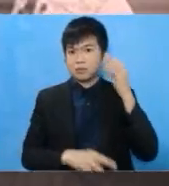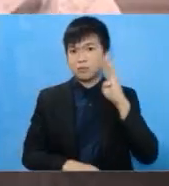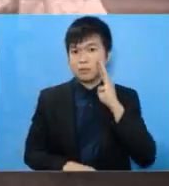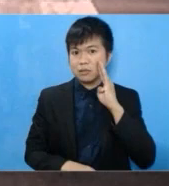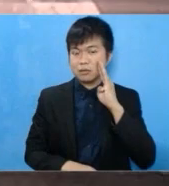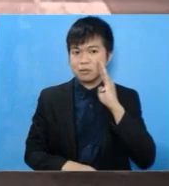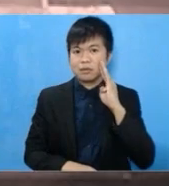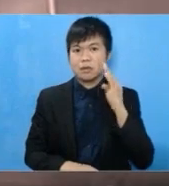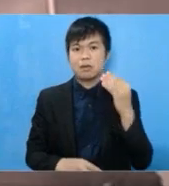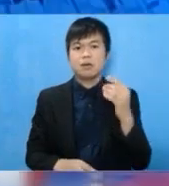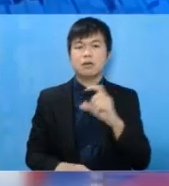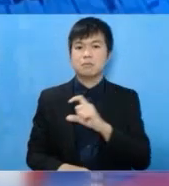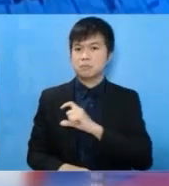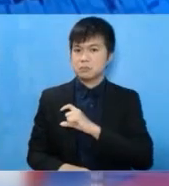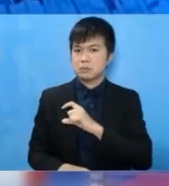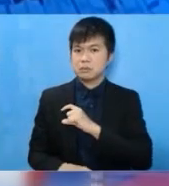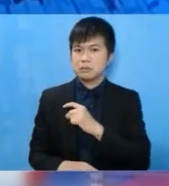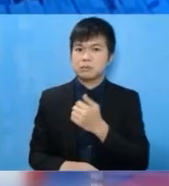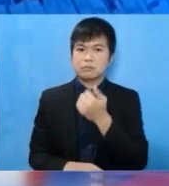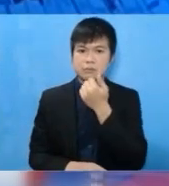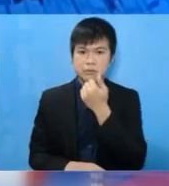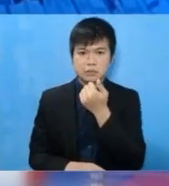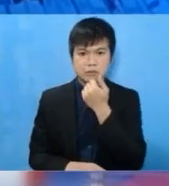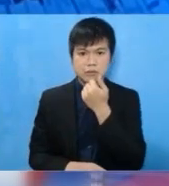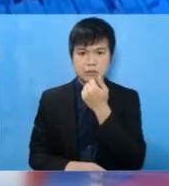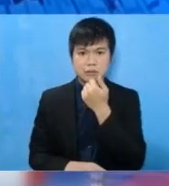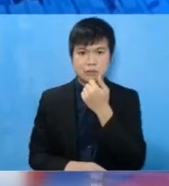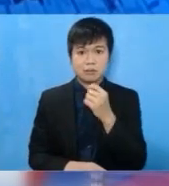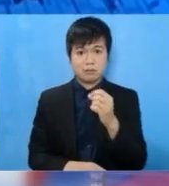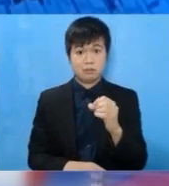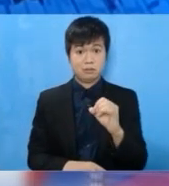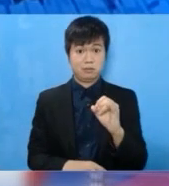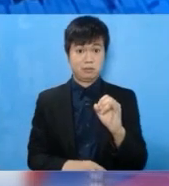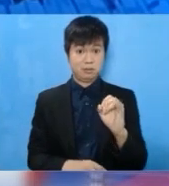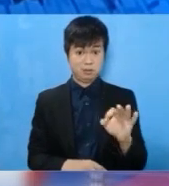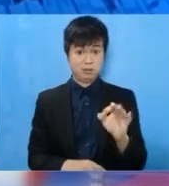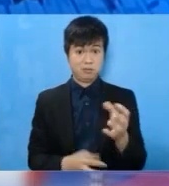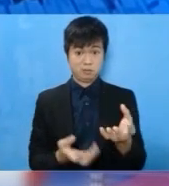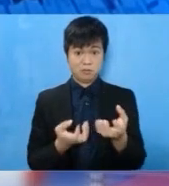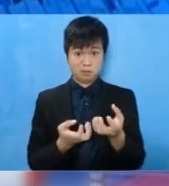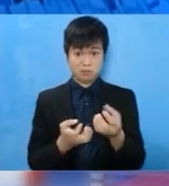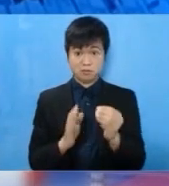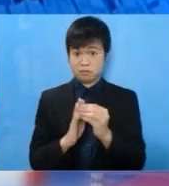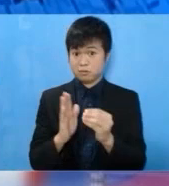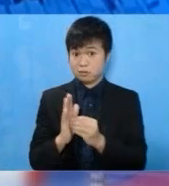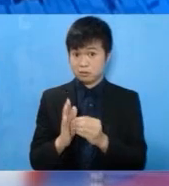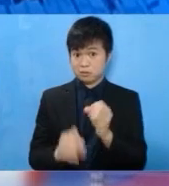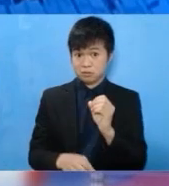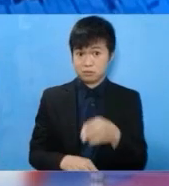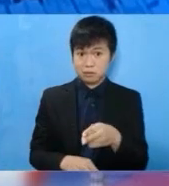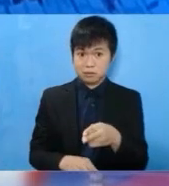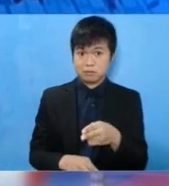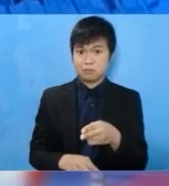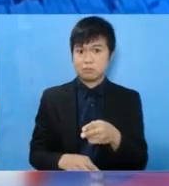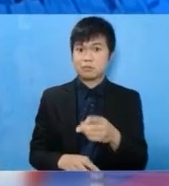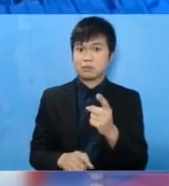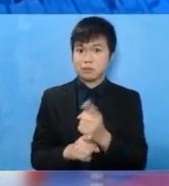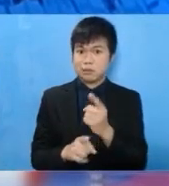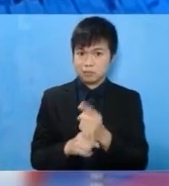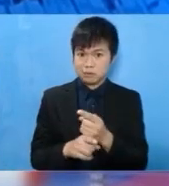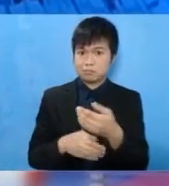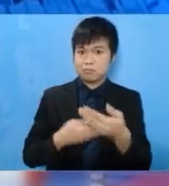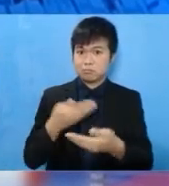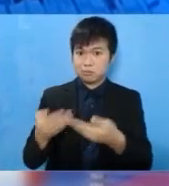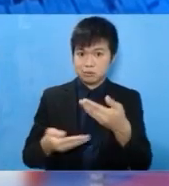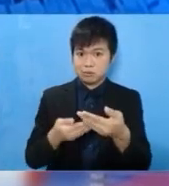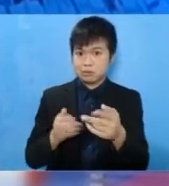pulis. I guess kung gusto nilang patuparin yung ordinansa at yan yung pamamaraan nila, hindi ko po